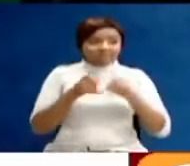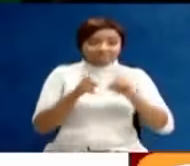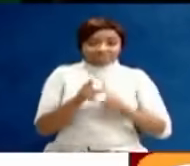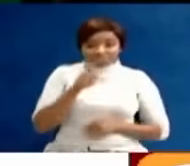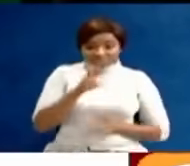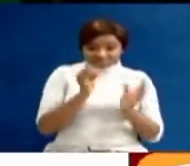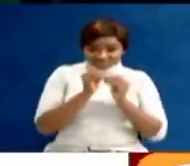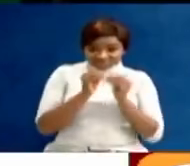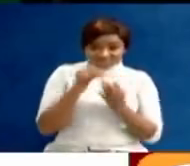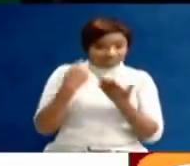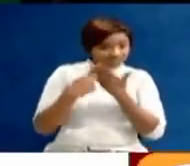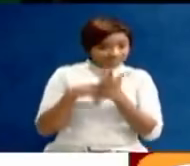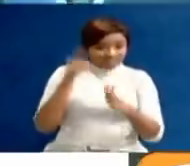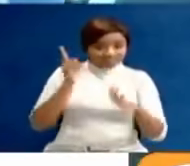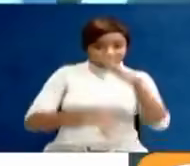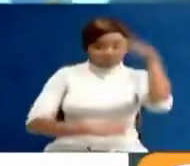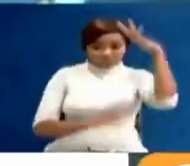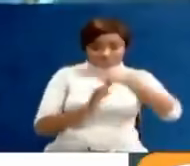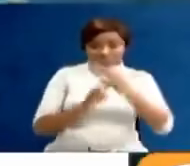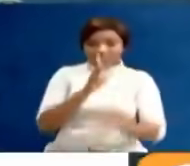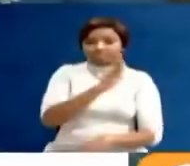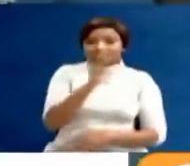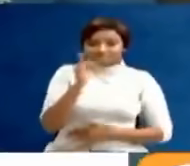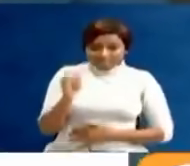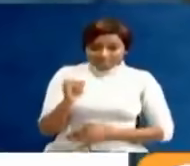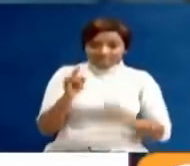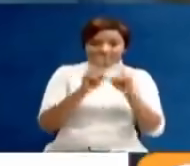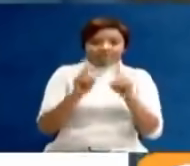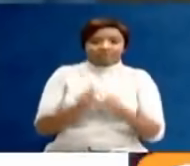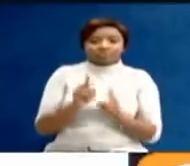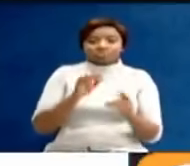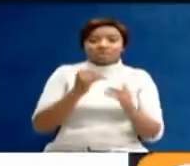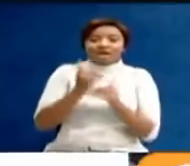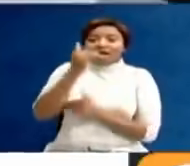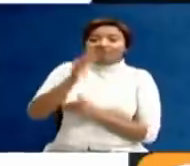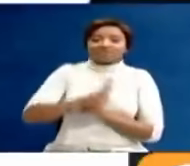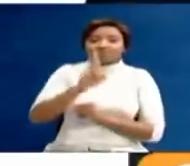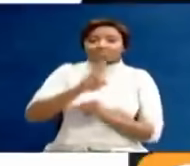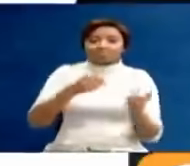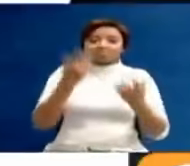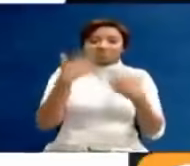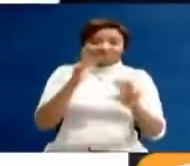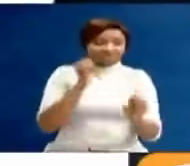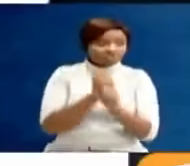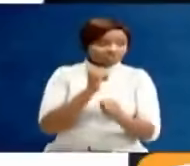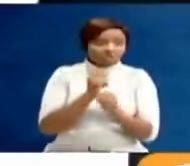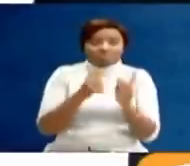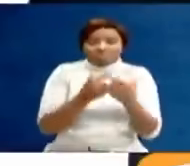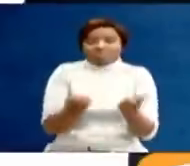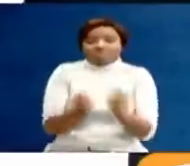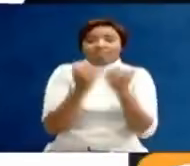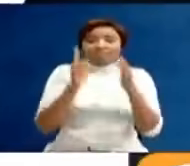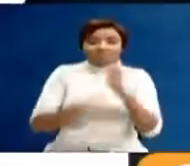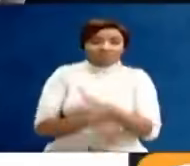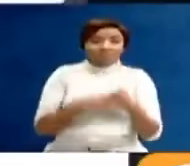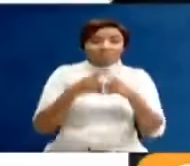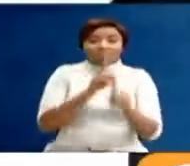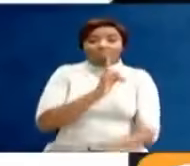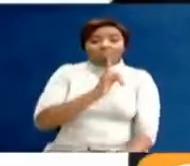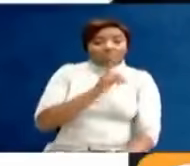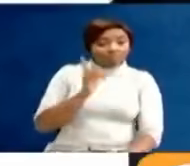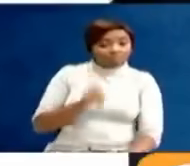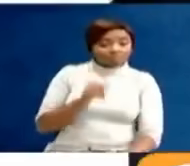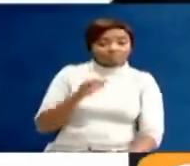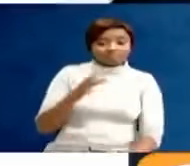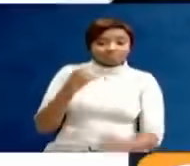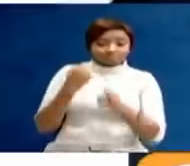kugusia swala la BBI na siasa za baada ya muhula wa urais wa Kenyatta. Viongozi wakihofia, kwa miaka 8 kati ya